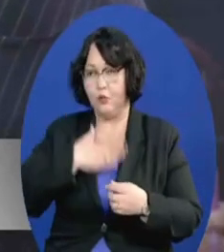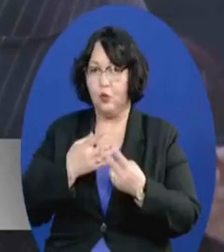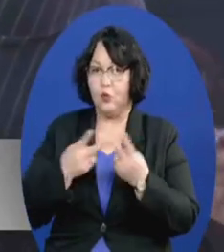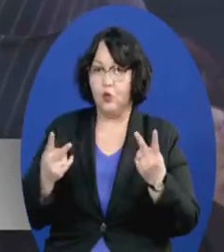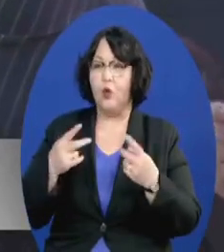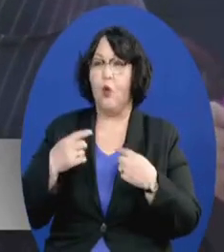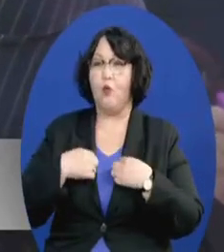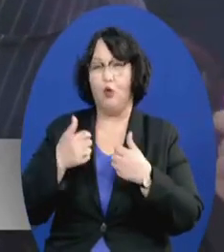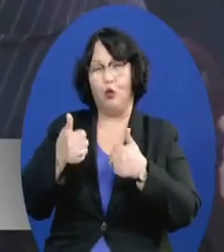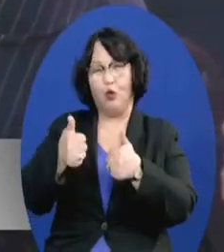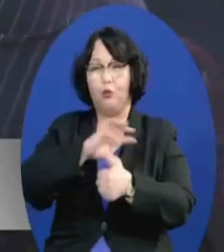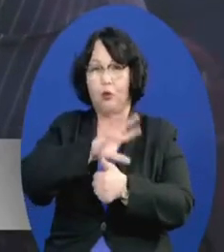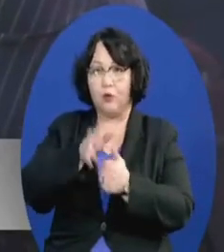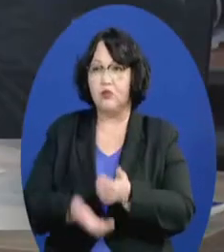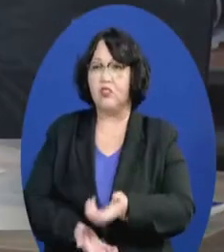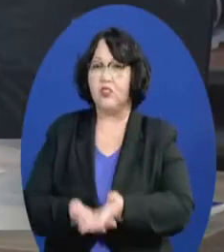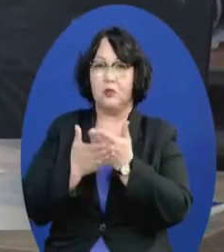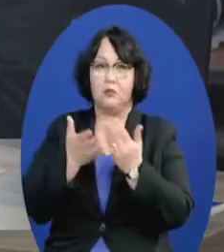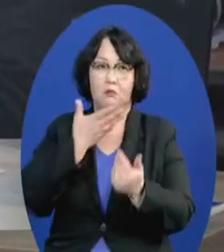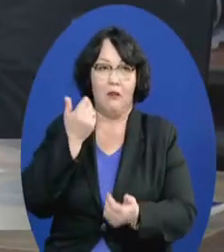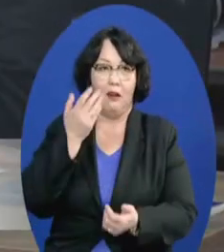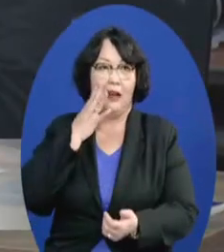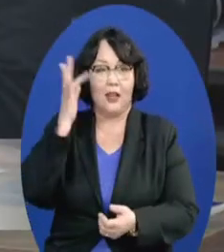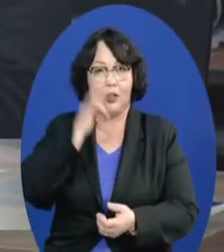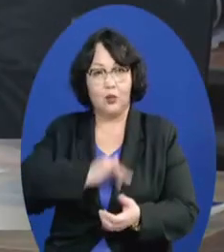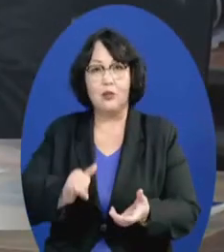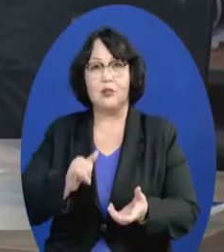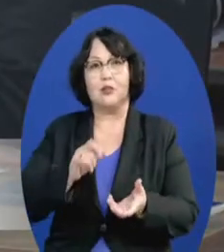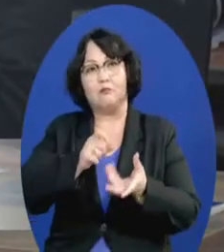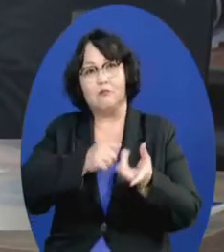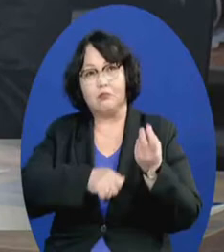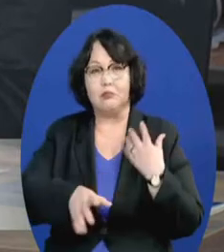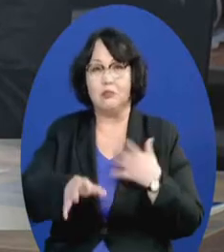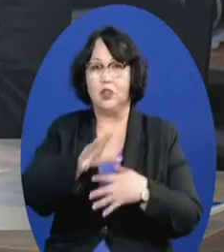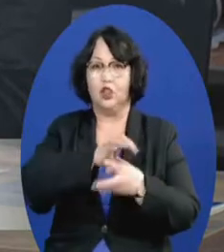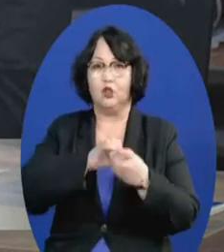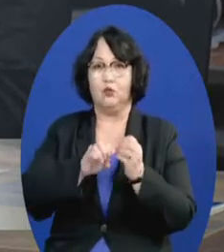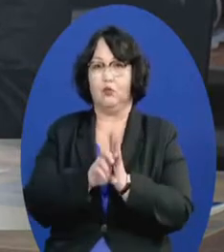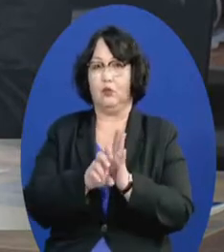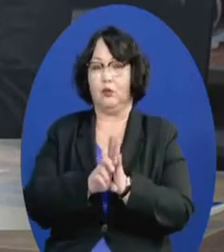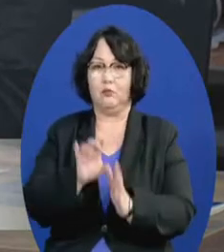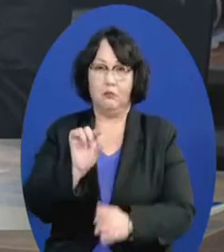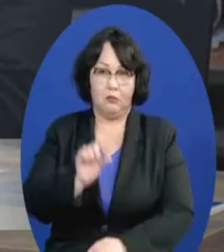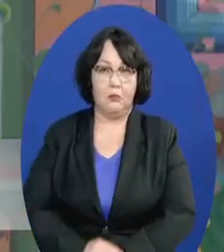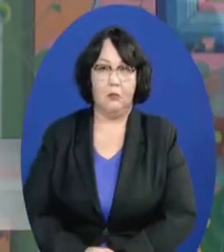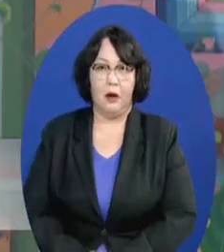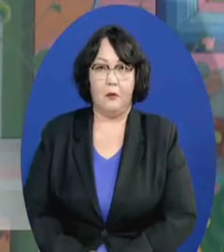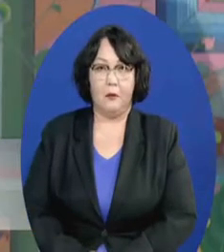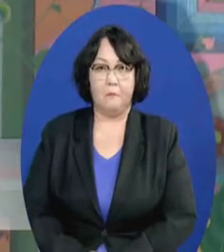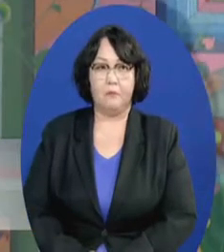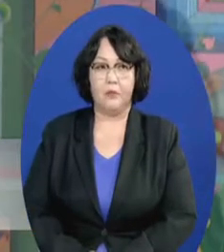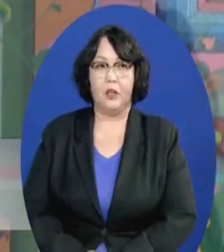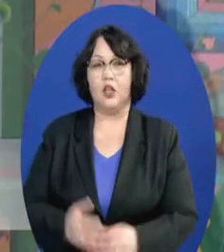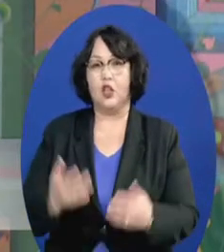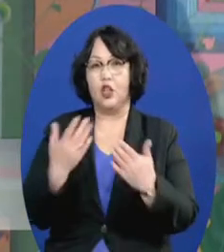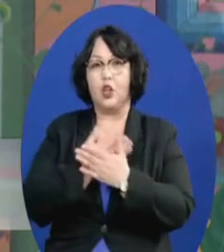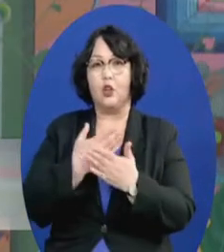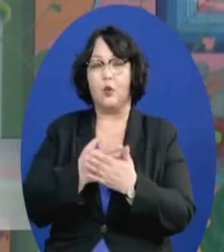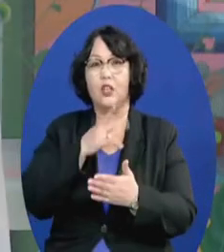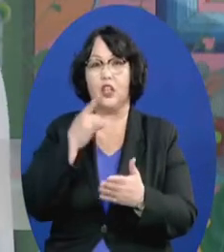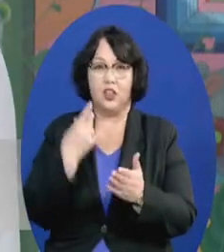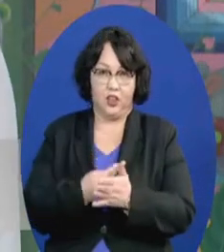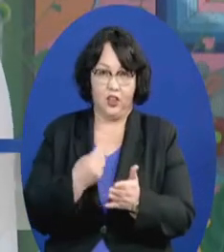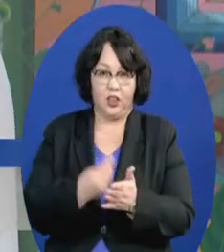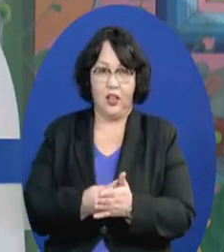өндрөөр үнэлдэгч дэмжлэг байдаггүйгээс гадны зах зээл гарах боломж бага байдаг тухай үйлдвэрлэгчид ярьж байна. Одоо Canon дээр жишээ